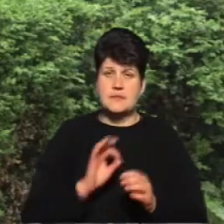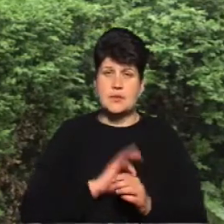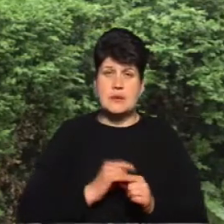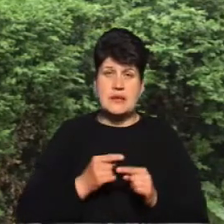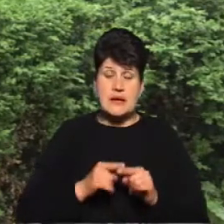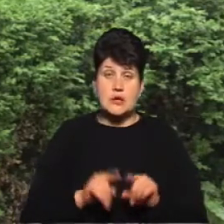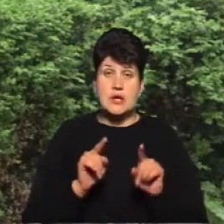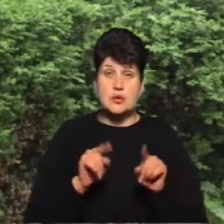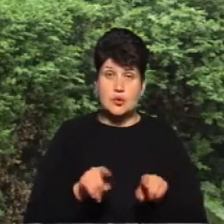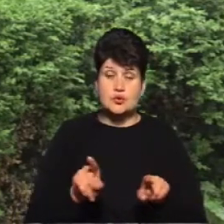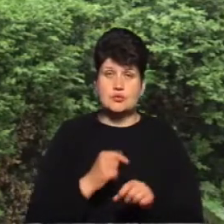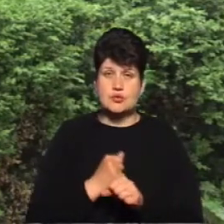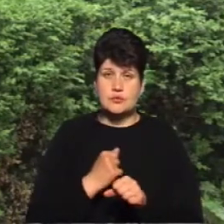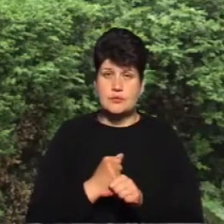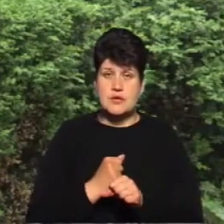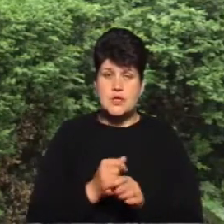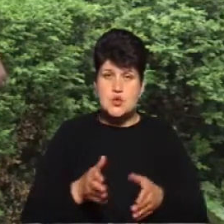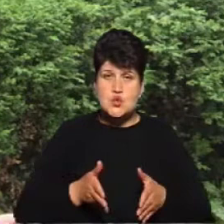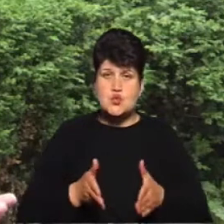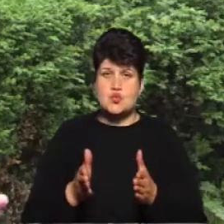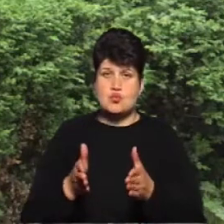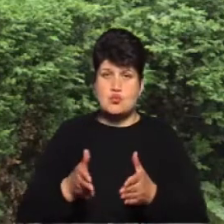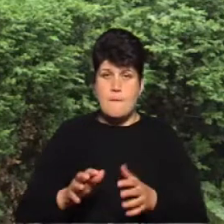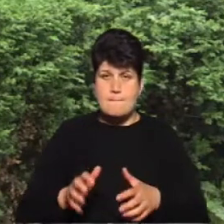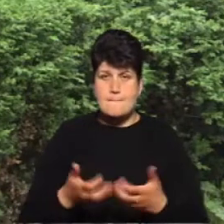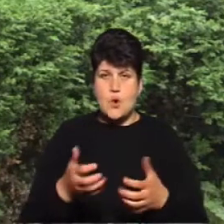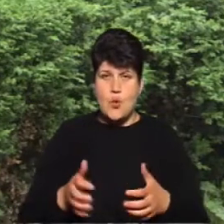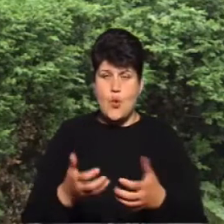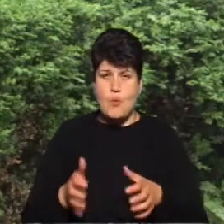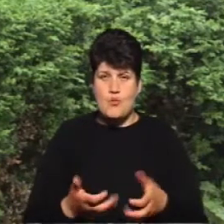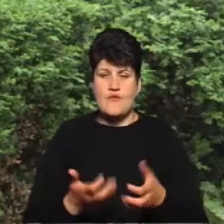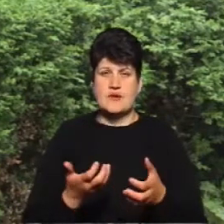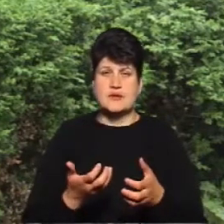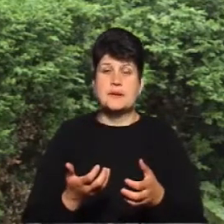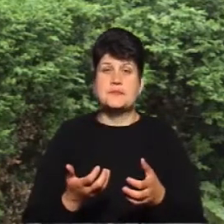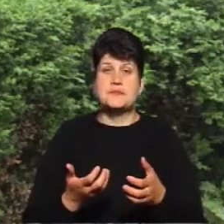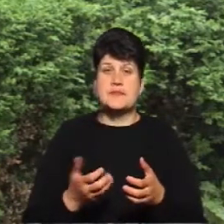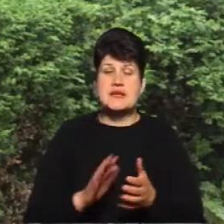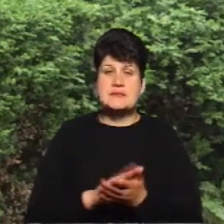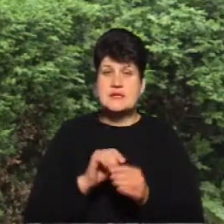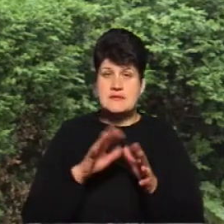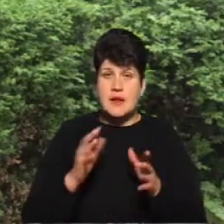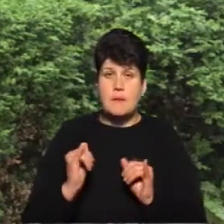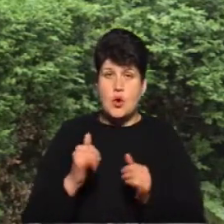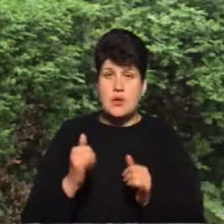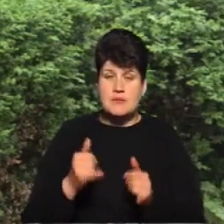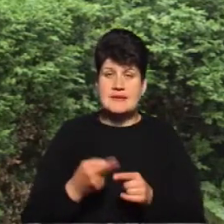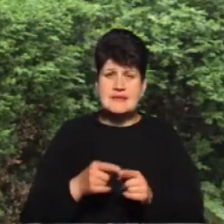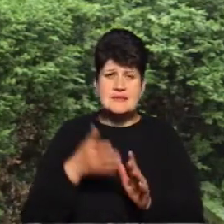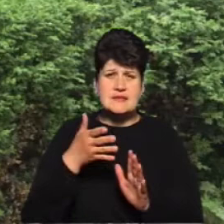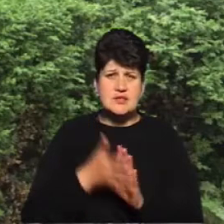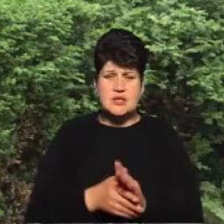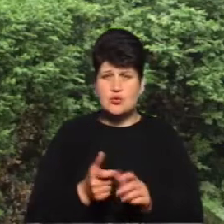робити такі смуги, прокопувати, розкопувати ті сміттєзвалища, проливати, і це затрачається на це дуже багато